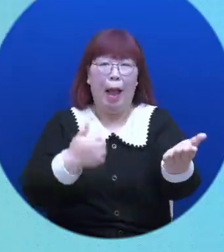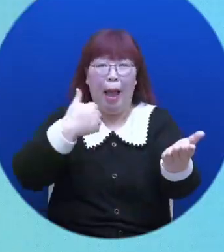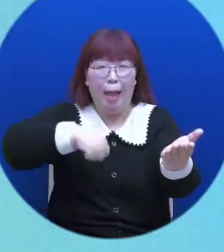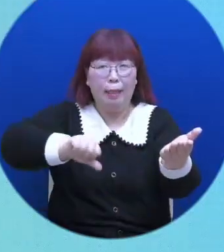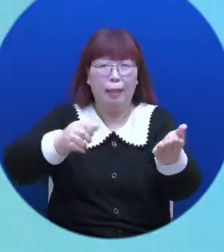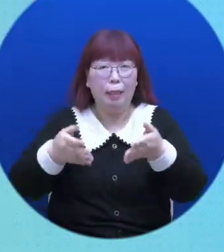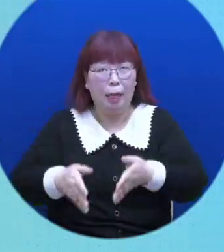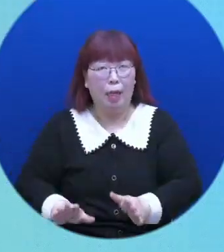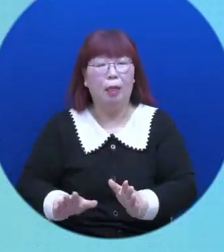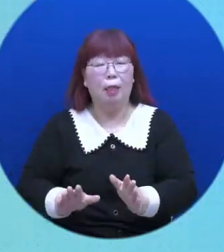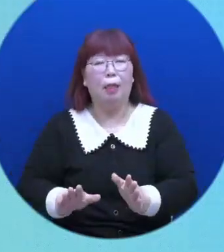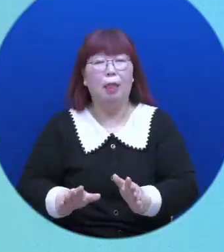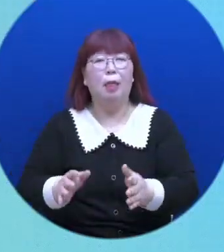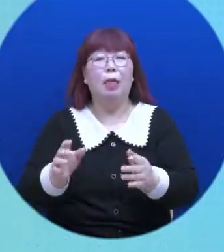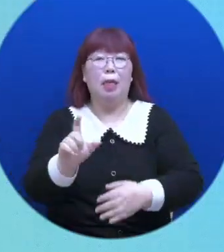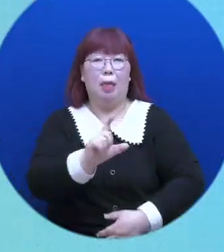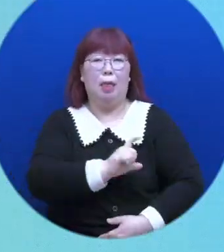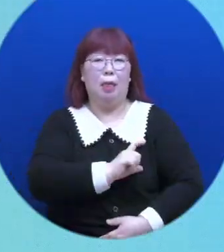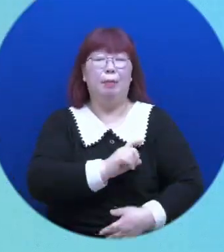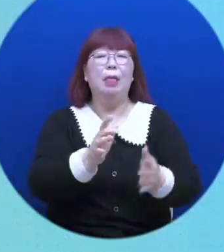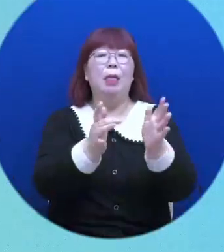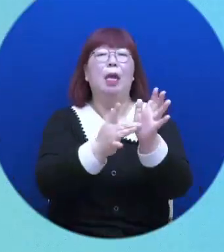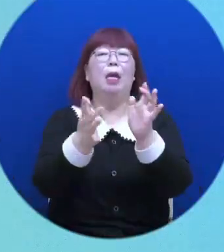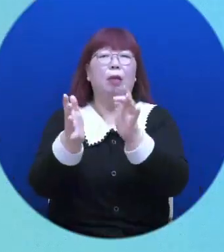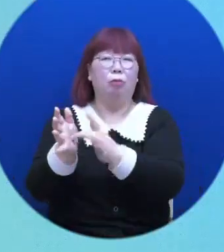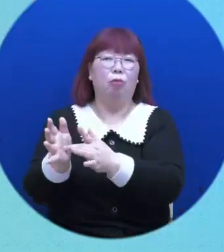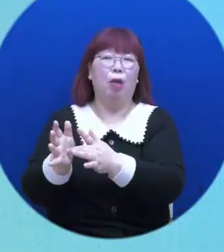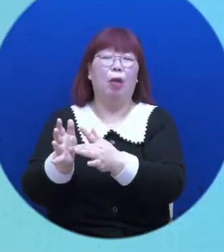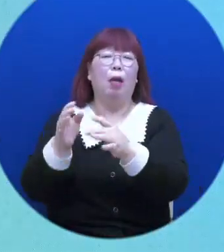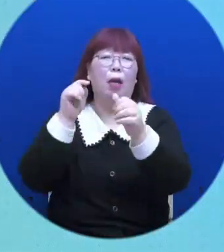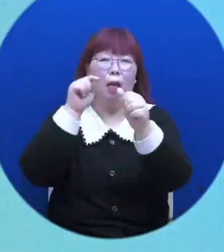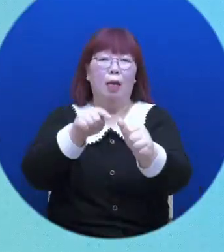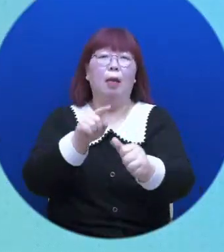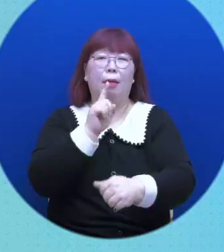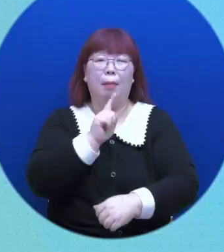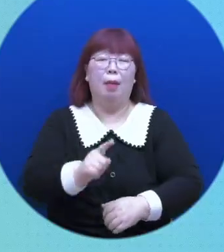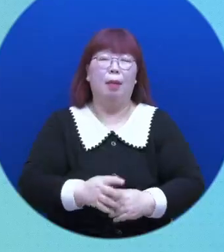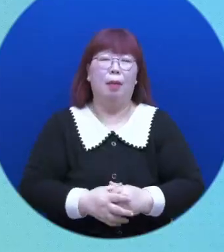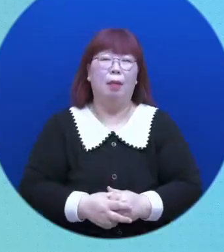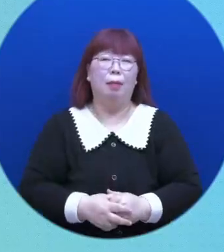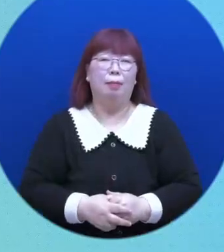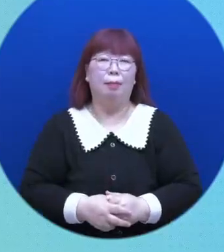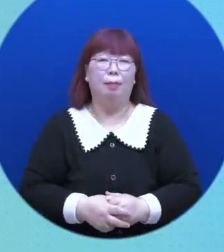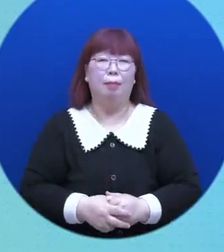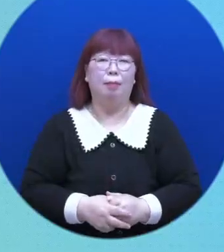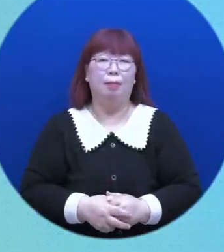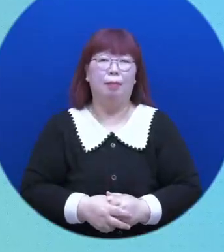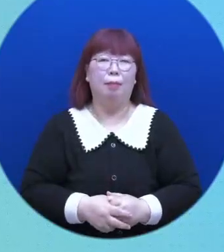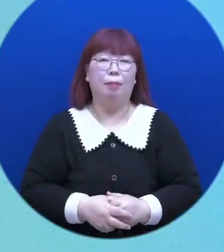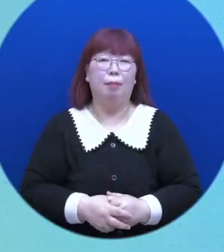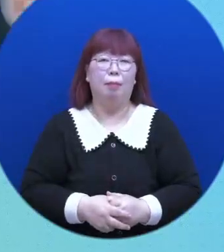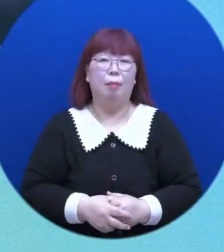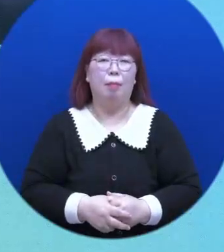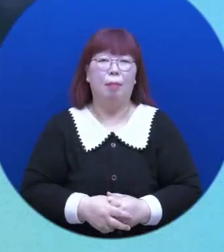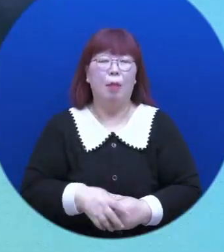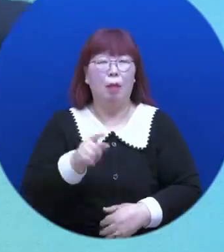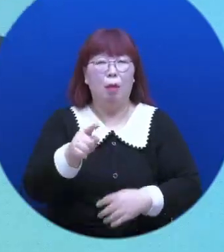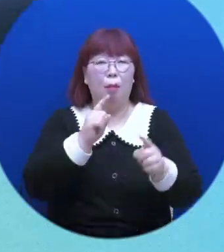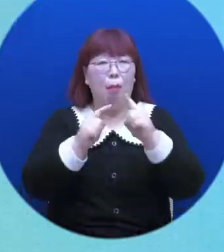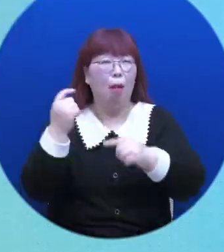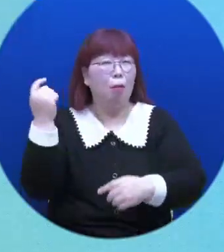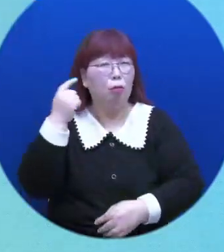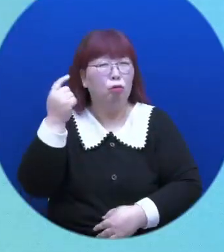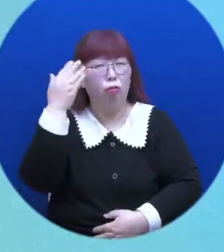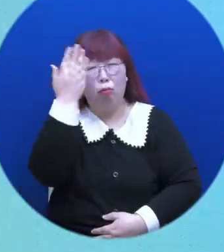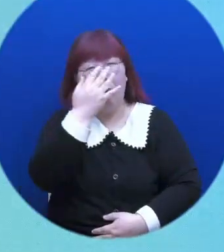아들을 낳으리니 이름을 예수라 하라 하는 말씀을 해요. 이 말을 들었던